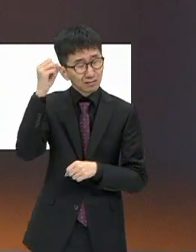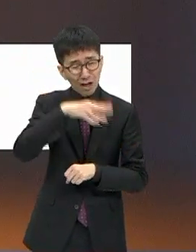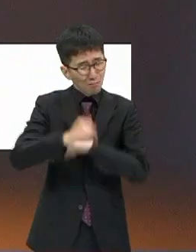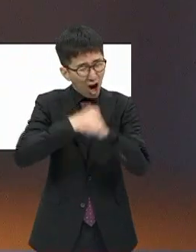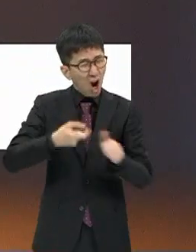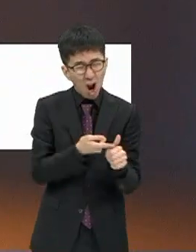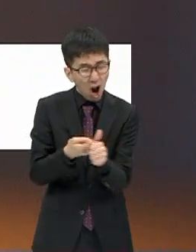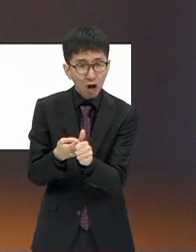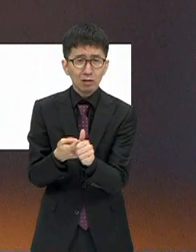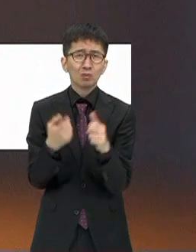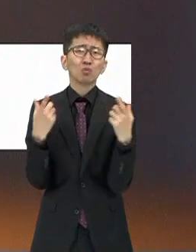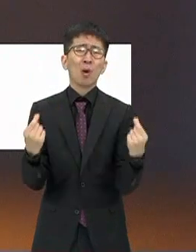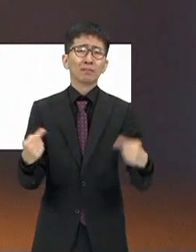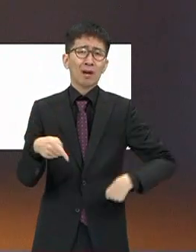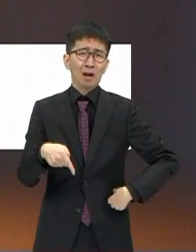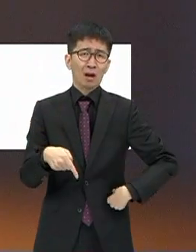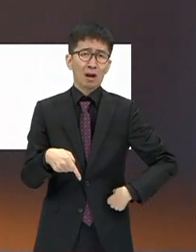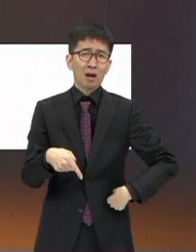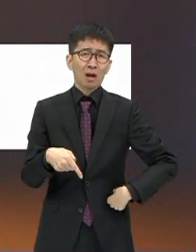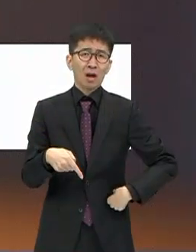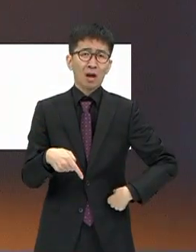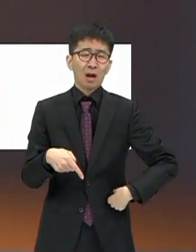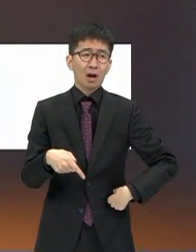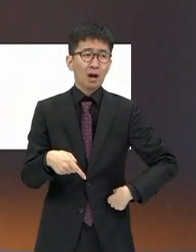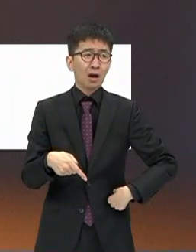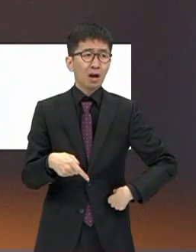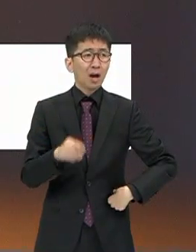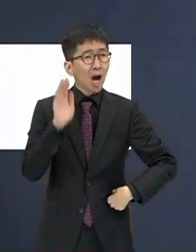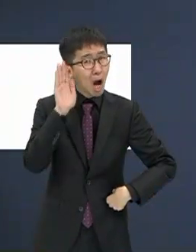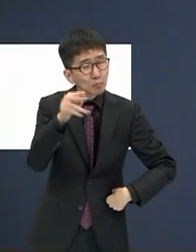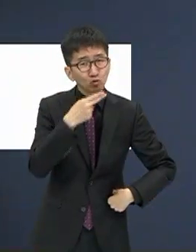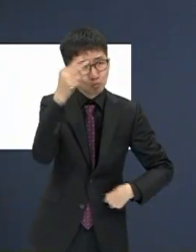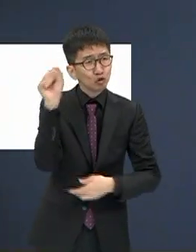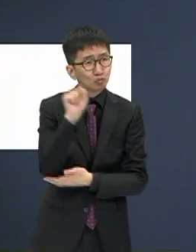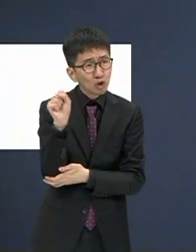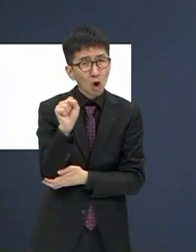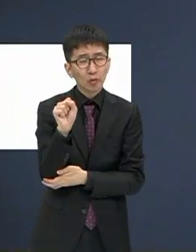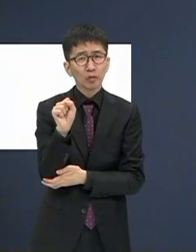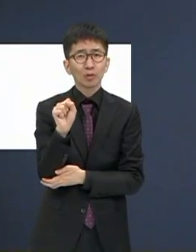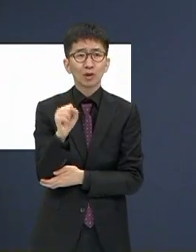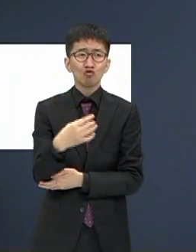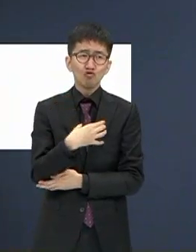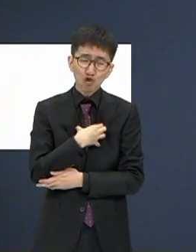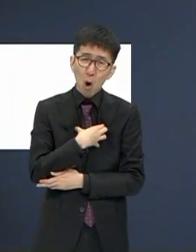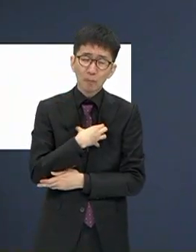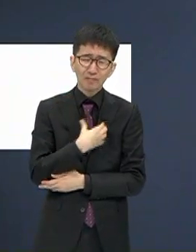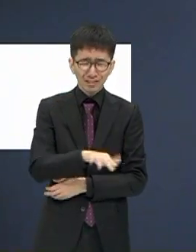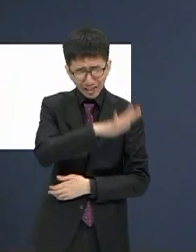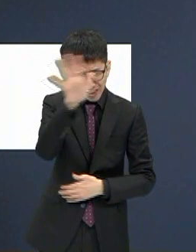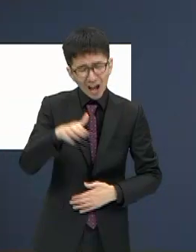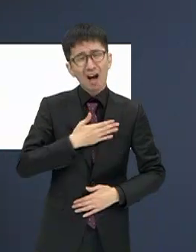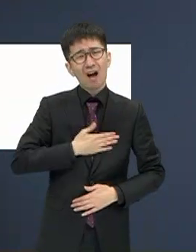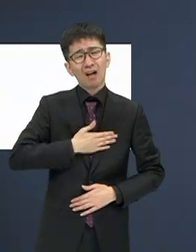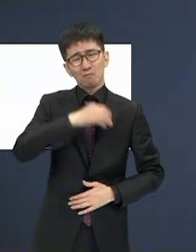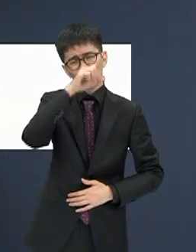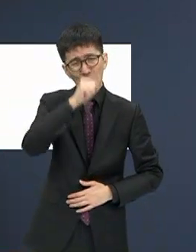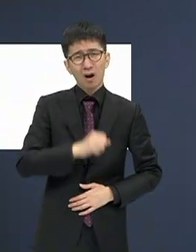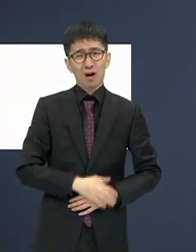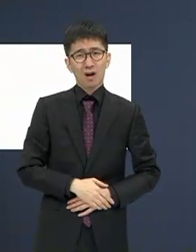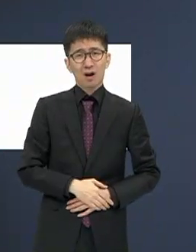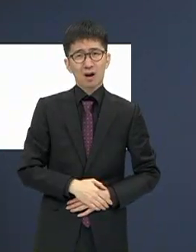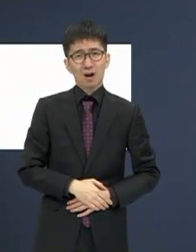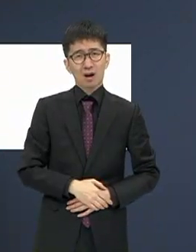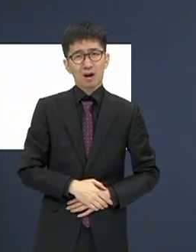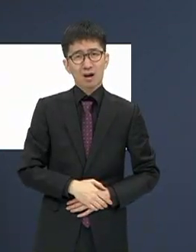뭐가 다른지 모르겠어요. 제발 그런 음주운전 자체가 너무 위험하다는 걸